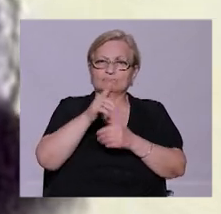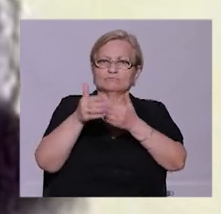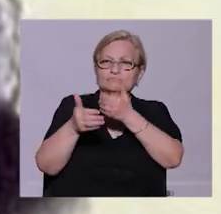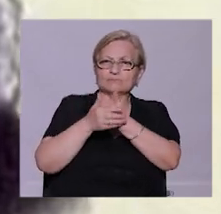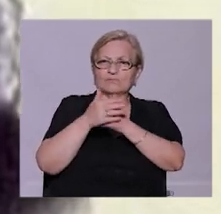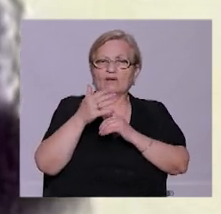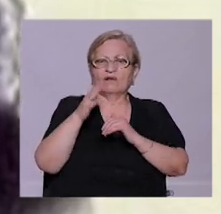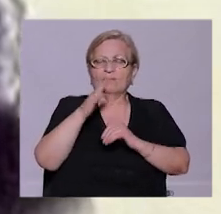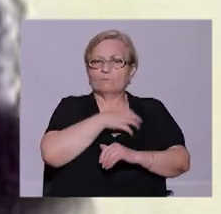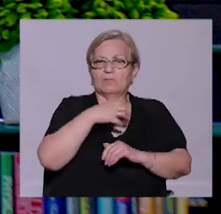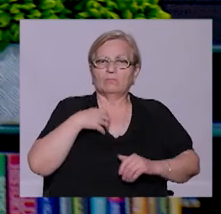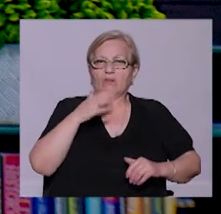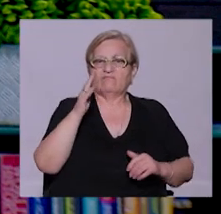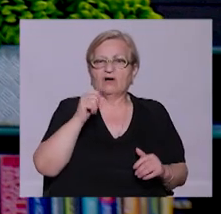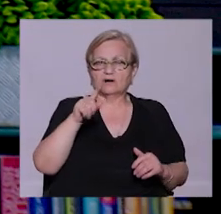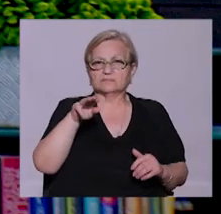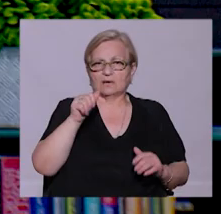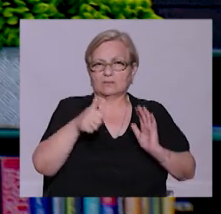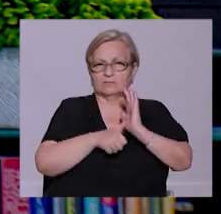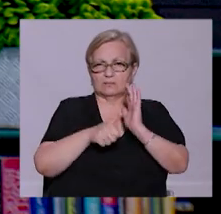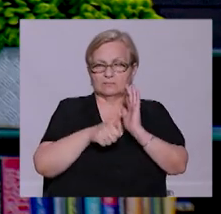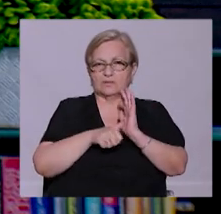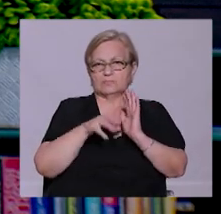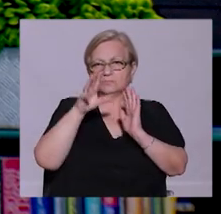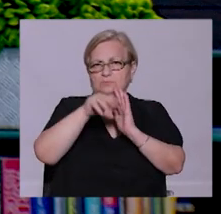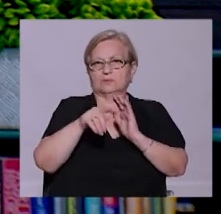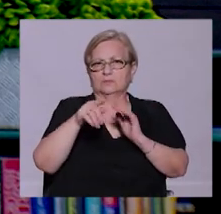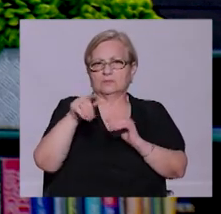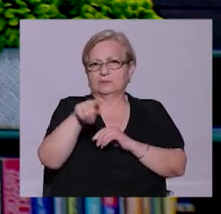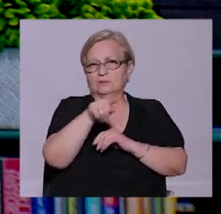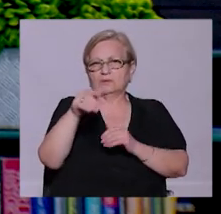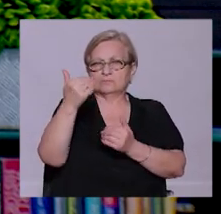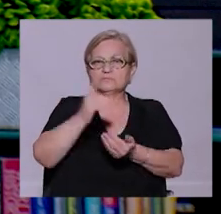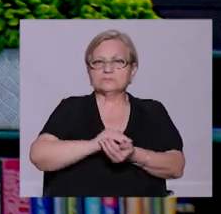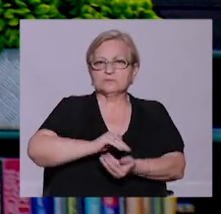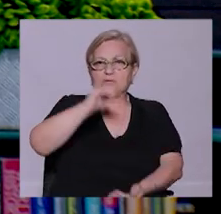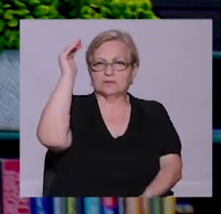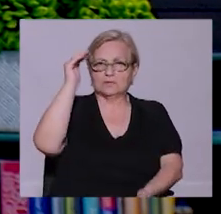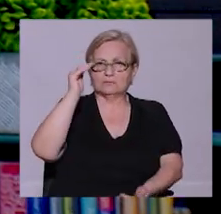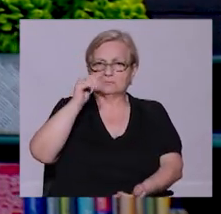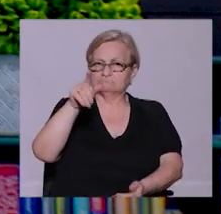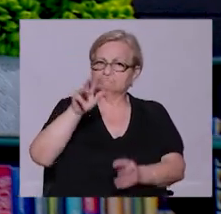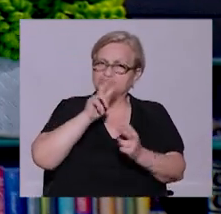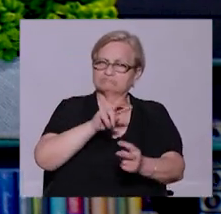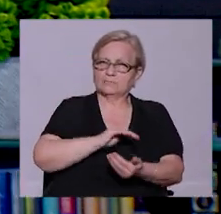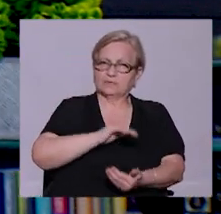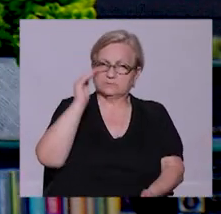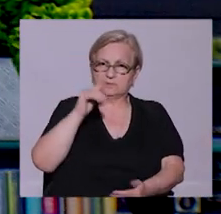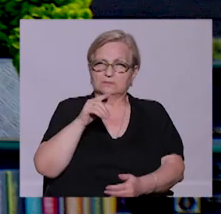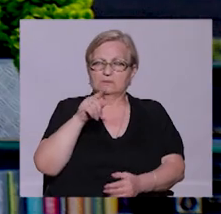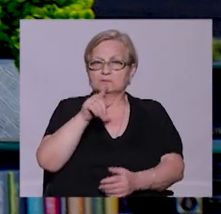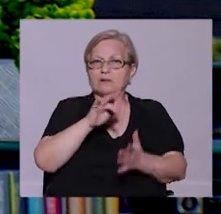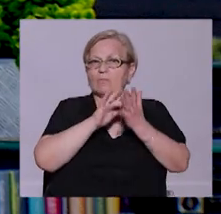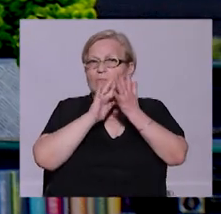დაახლოებული ვახტანგ მეექვსის, მეფის ვახტანგ მეექვსის კართან, მისი აღმზრდელი გახლდათ და